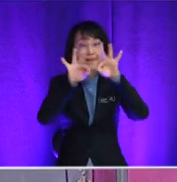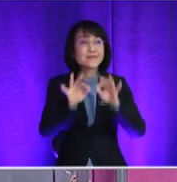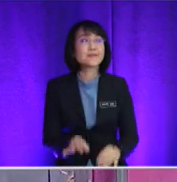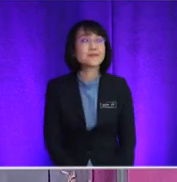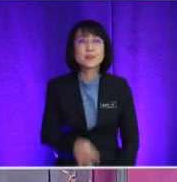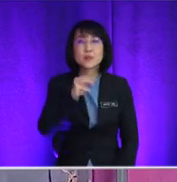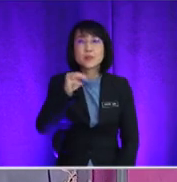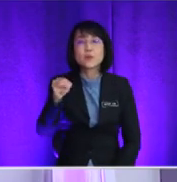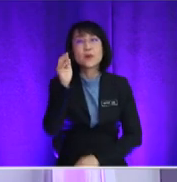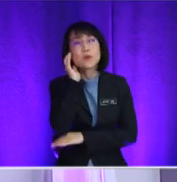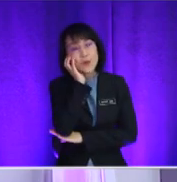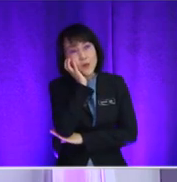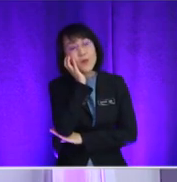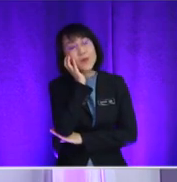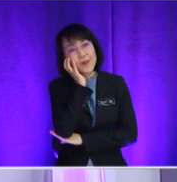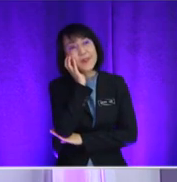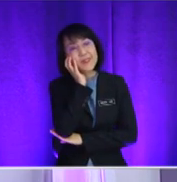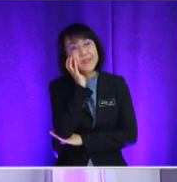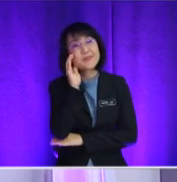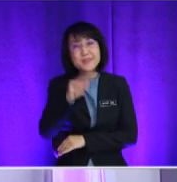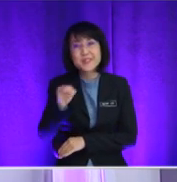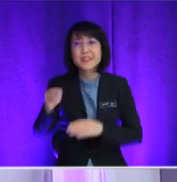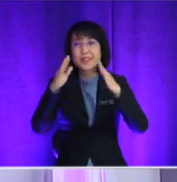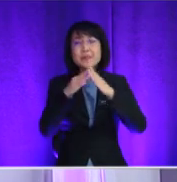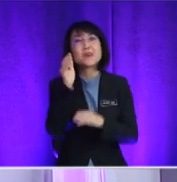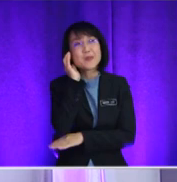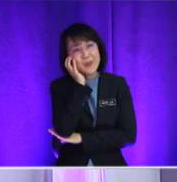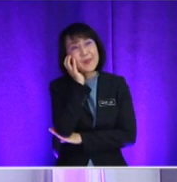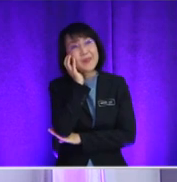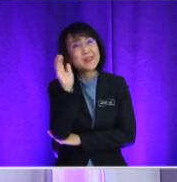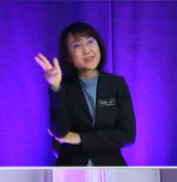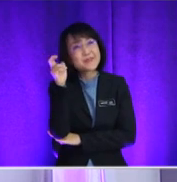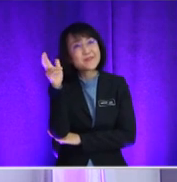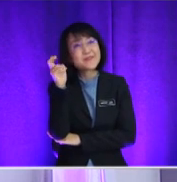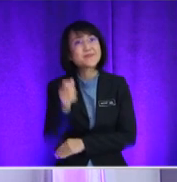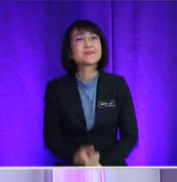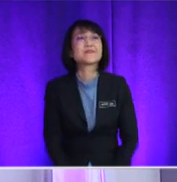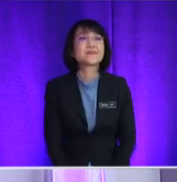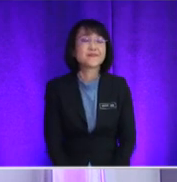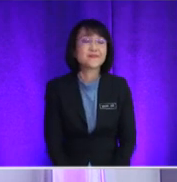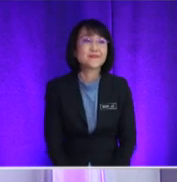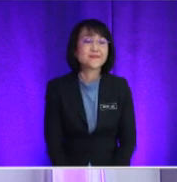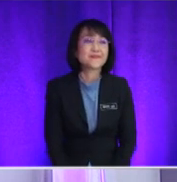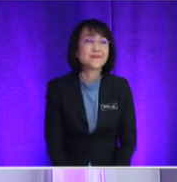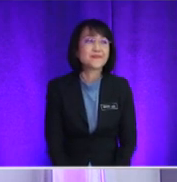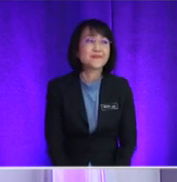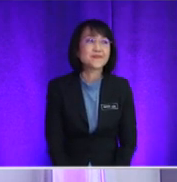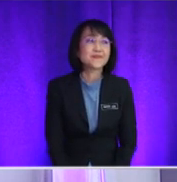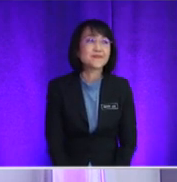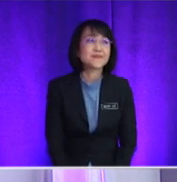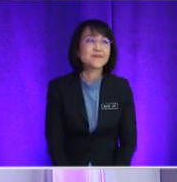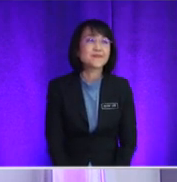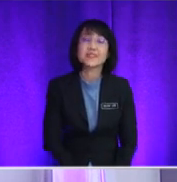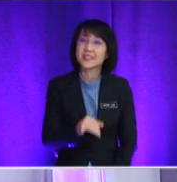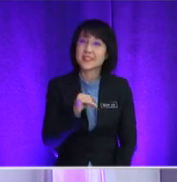kamu mendengar murid-murid di rumah pun mungkin daripada aku yang telah saya Terangkan tadi saya nak